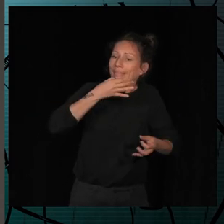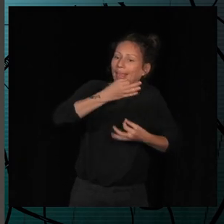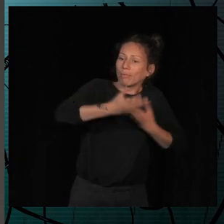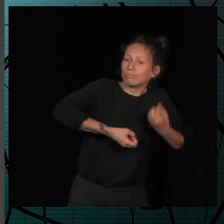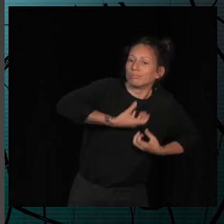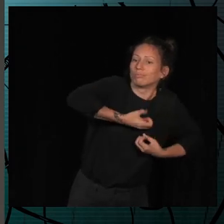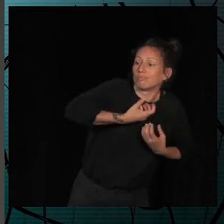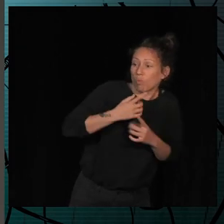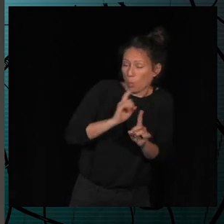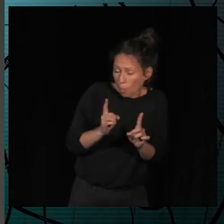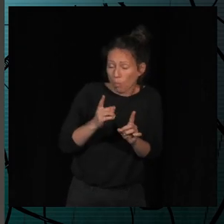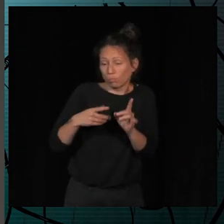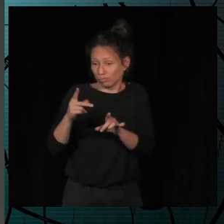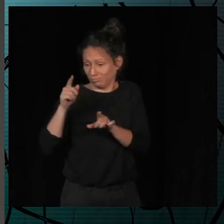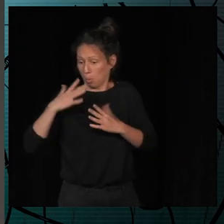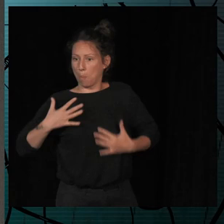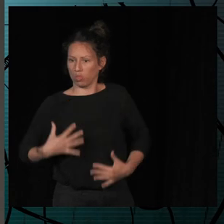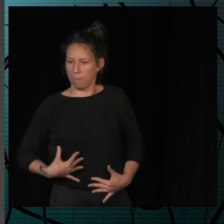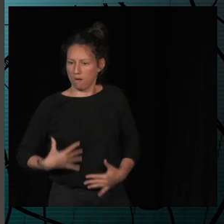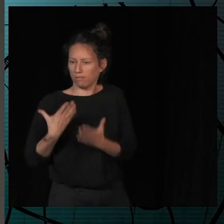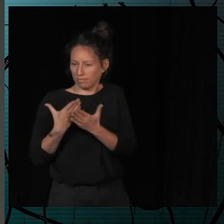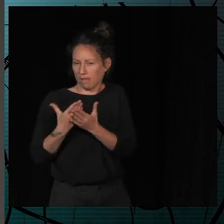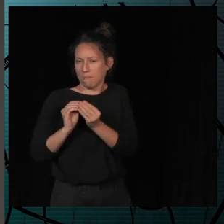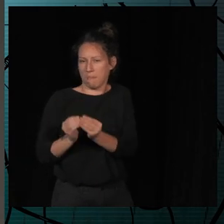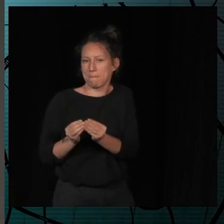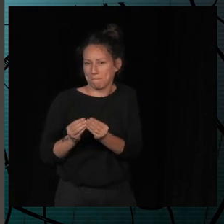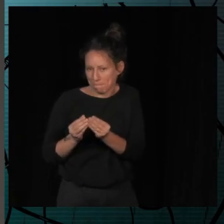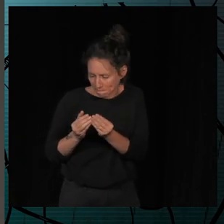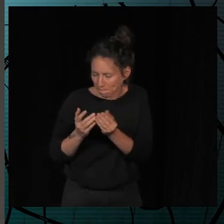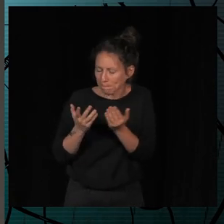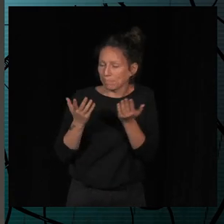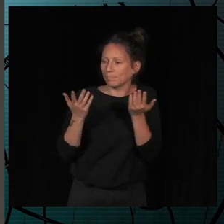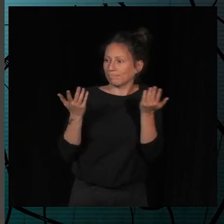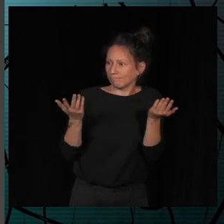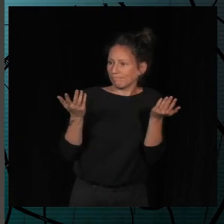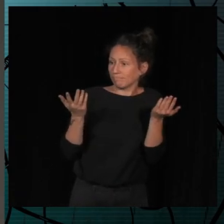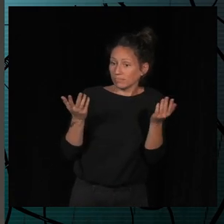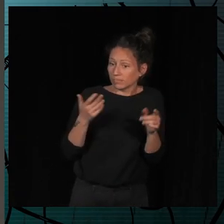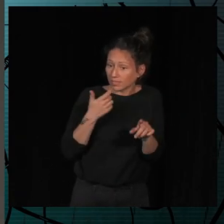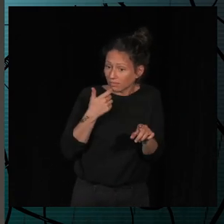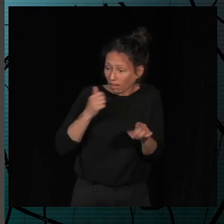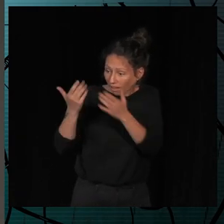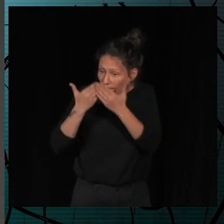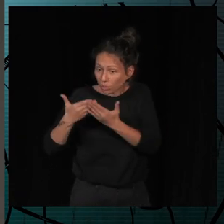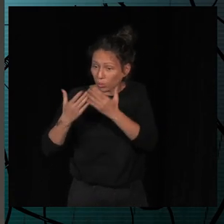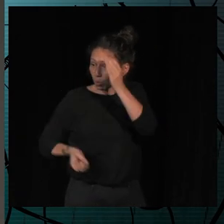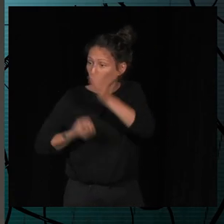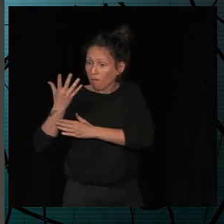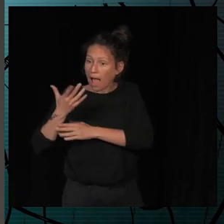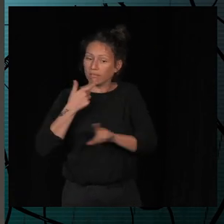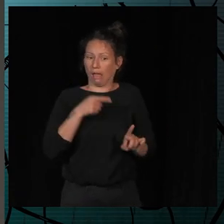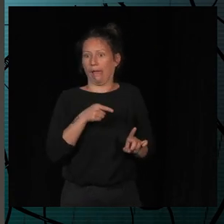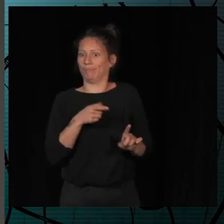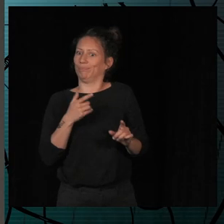cognitif c'était que c'était fait aussitôt après et ben aussitôt après ça n'a pas de valeur parce qu'après les gens ils sortent